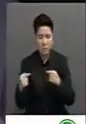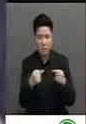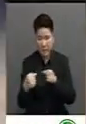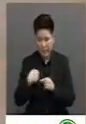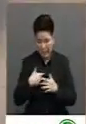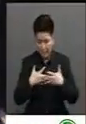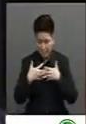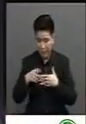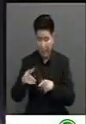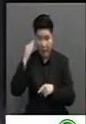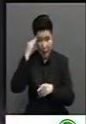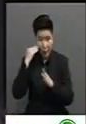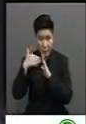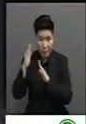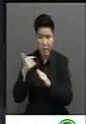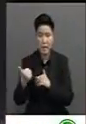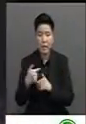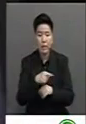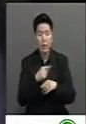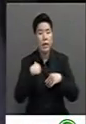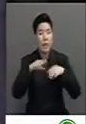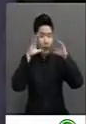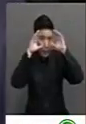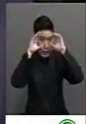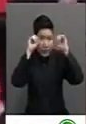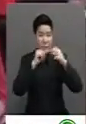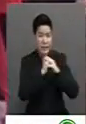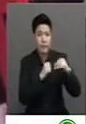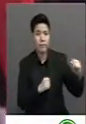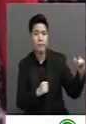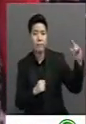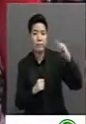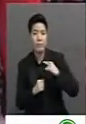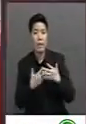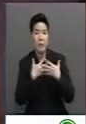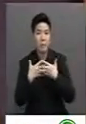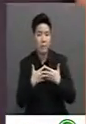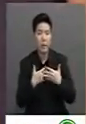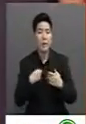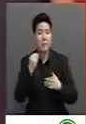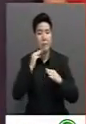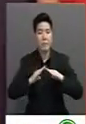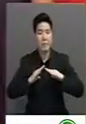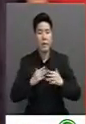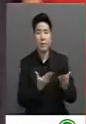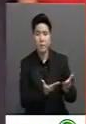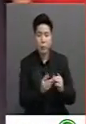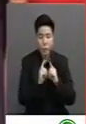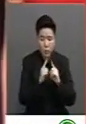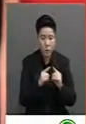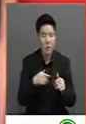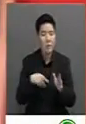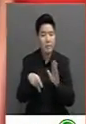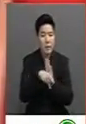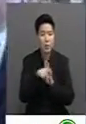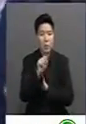ออยู่นั้นนายทรัมป์ก็ให้การต้อนรับประธานาธิบดีสีจิ้นผิงของจีนที่รีสอร์ทส่วนตัวในฟลอริดาเมื่อวันพฤหัสบดี